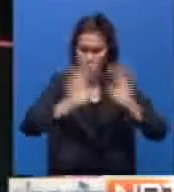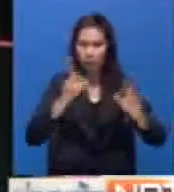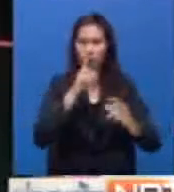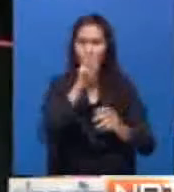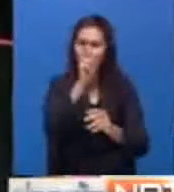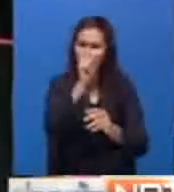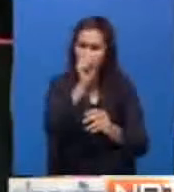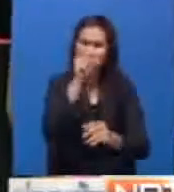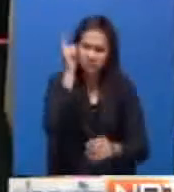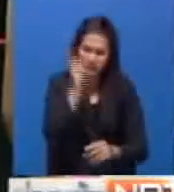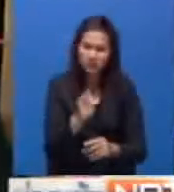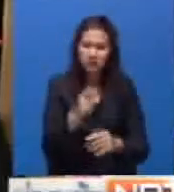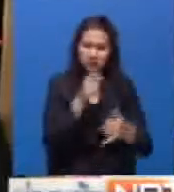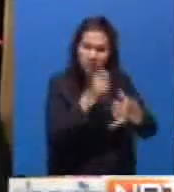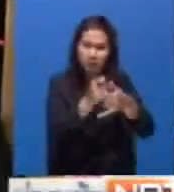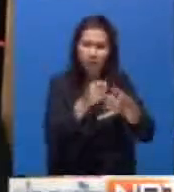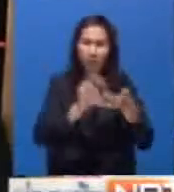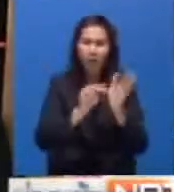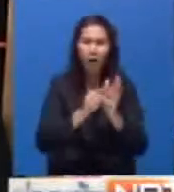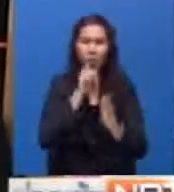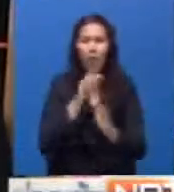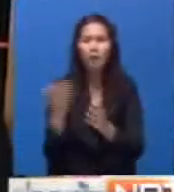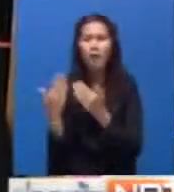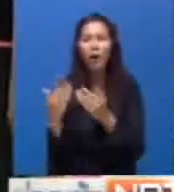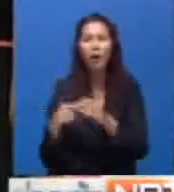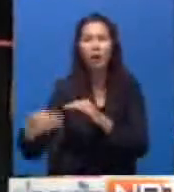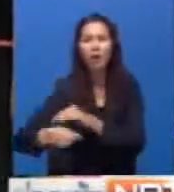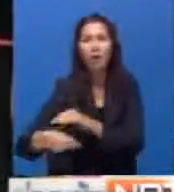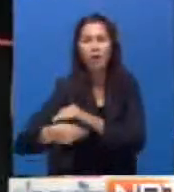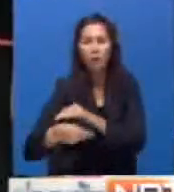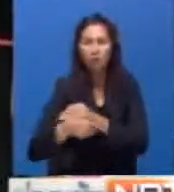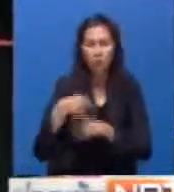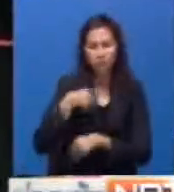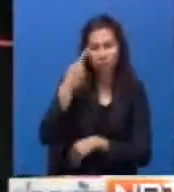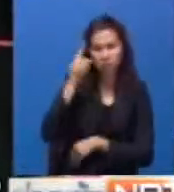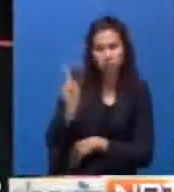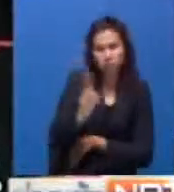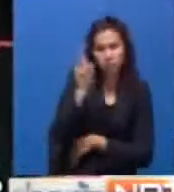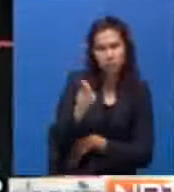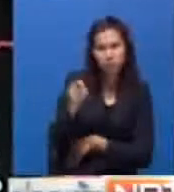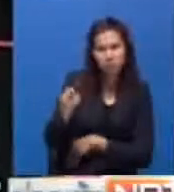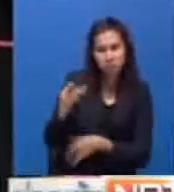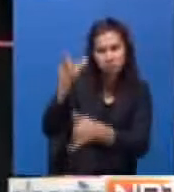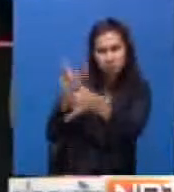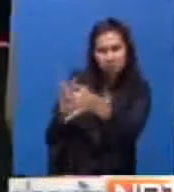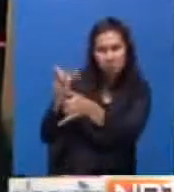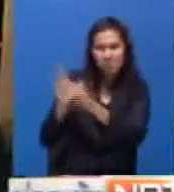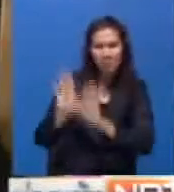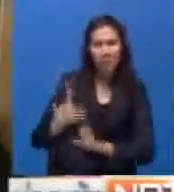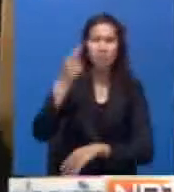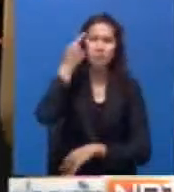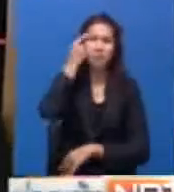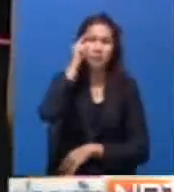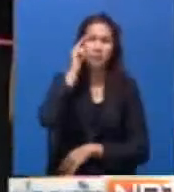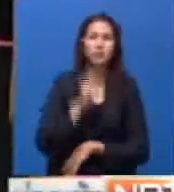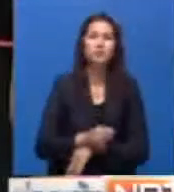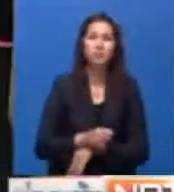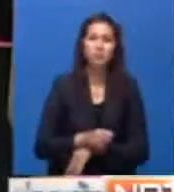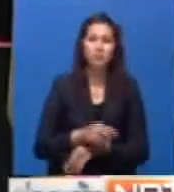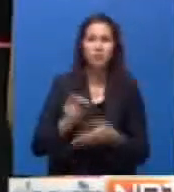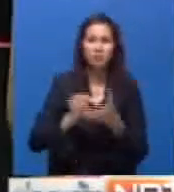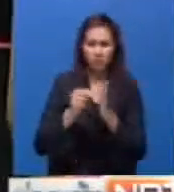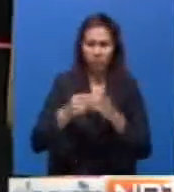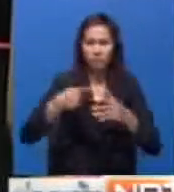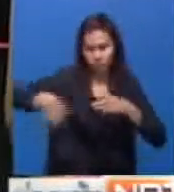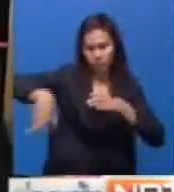สอบอย่างจริงจังสัมภาษณ์อย่างจริงจังไม่ใช่ฝากกันเข้ามาแล้วเราไม่รู้ว่าคนเหล่านี้มีพฤติกรรมอะไรเป็นอย่างไรเป็นกระบวนการภายใน